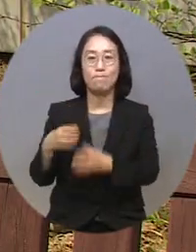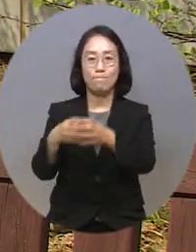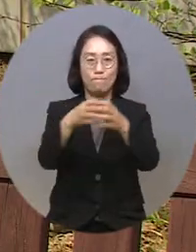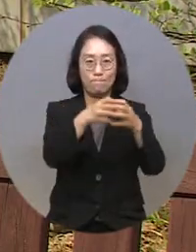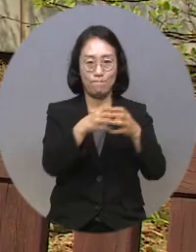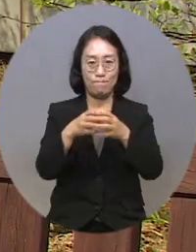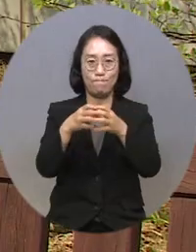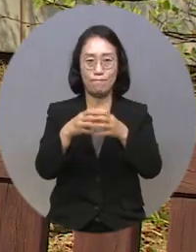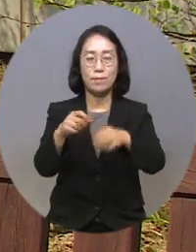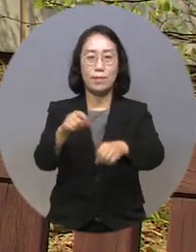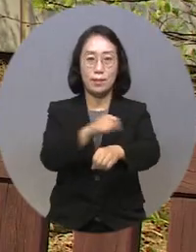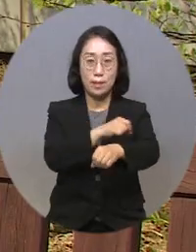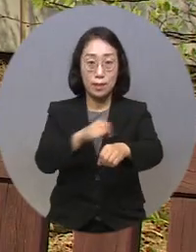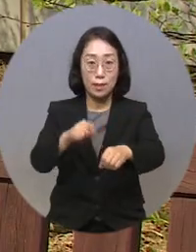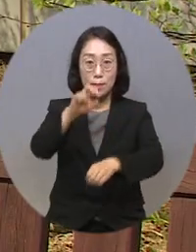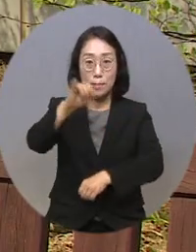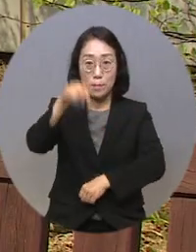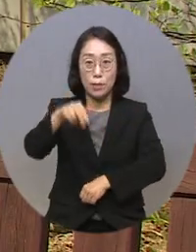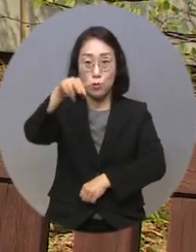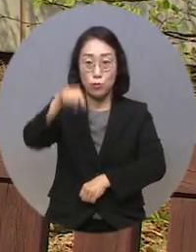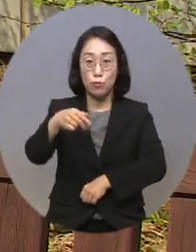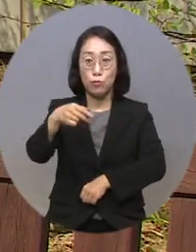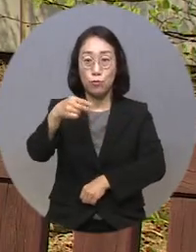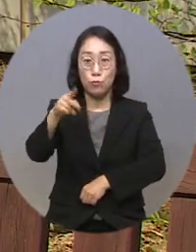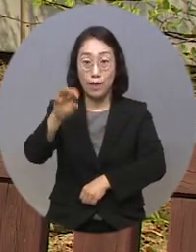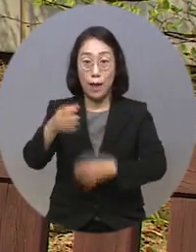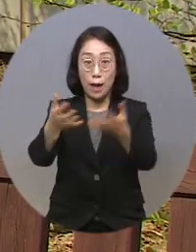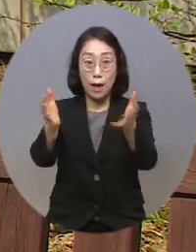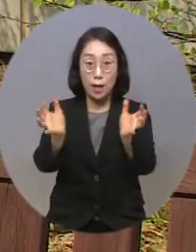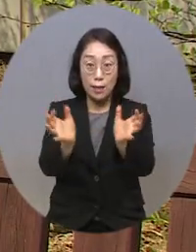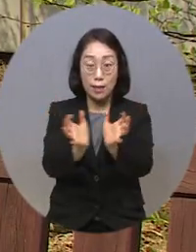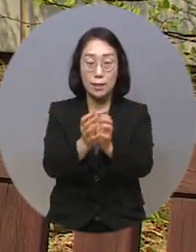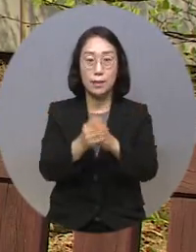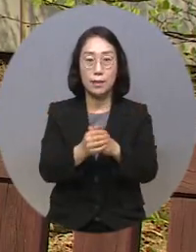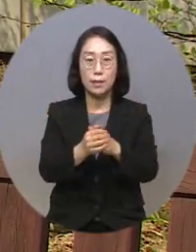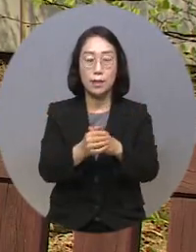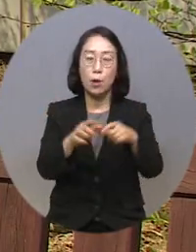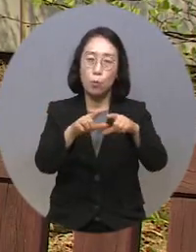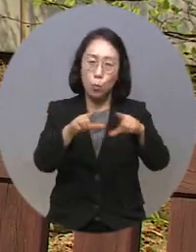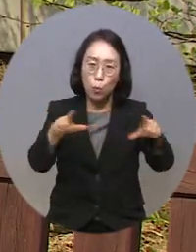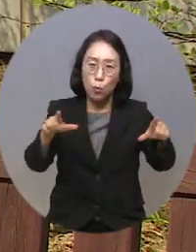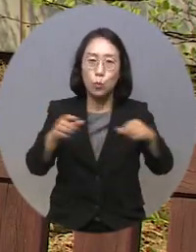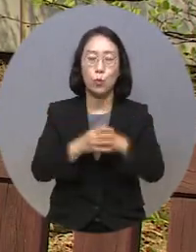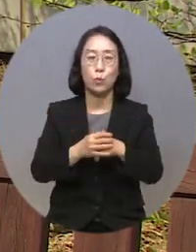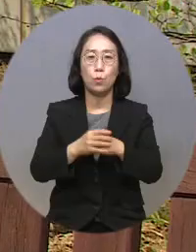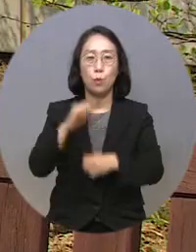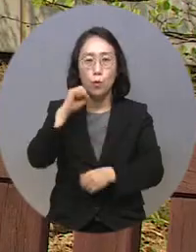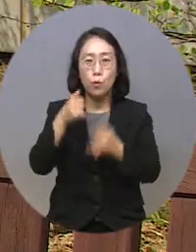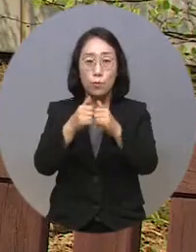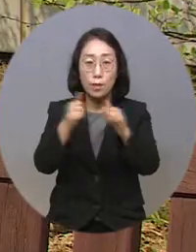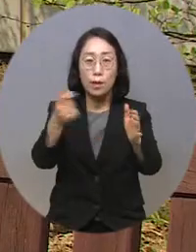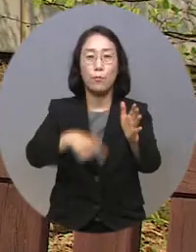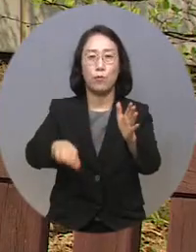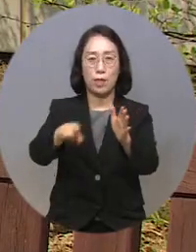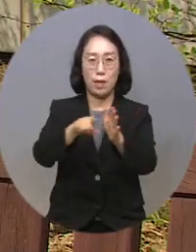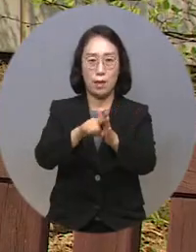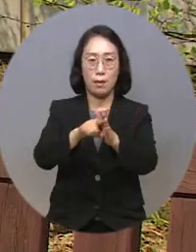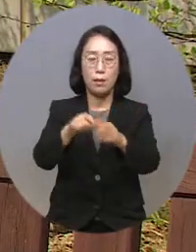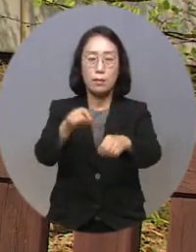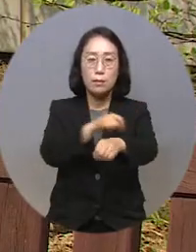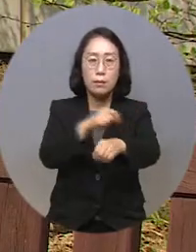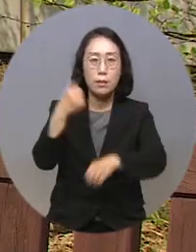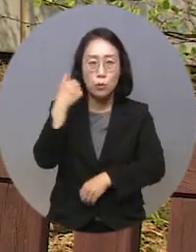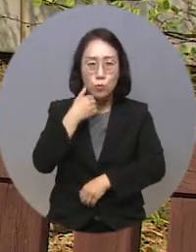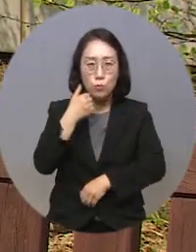특히 더불어민주당은 서민 그리고 중산층을 위한 정당입니다. 특히